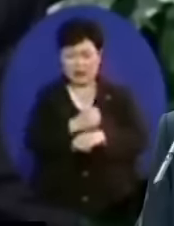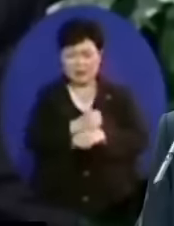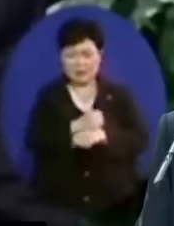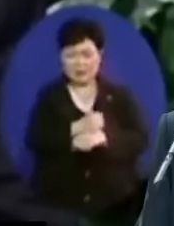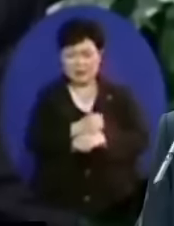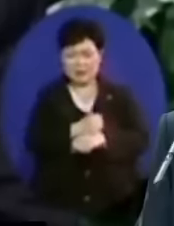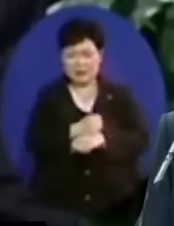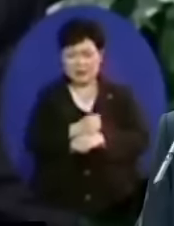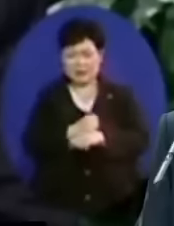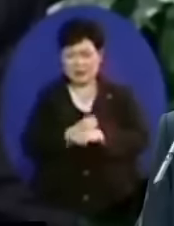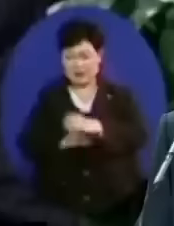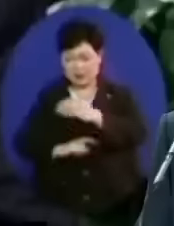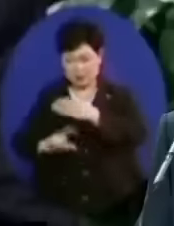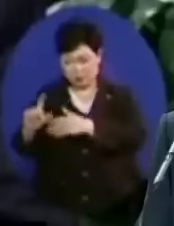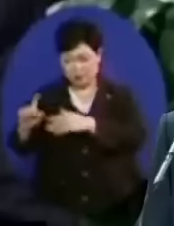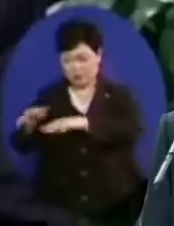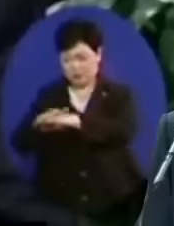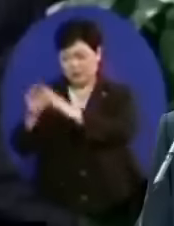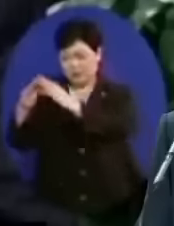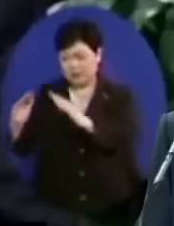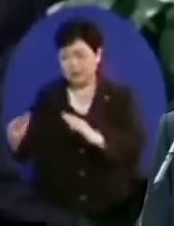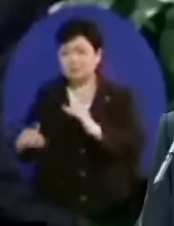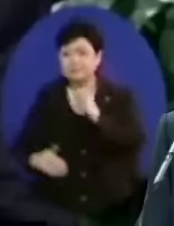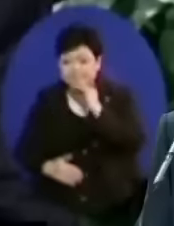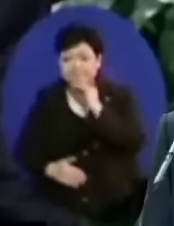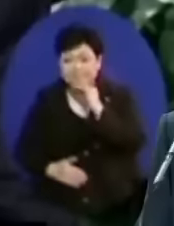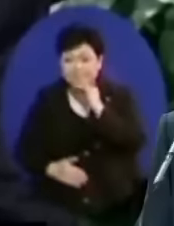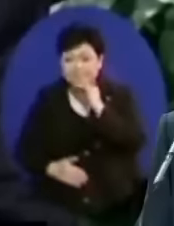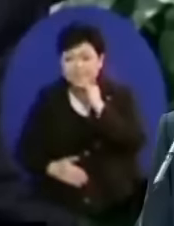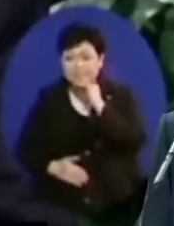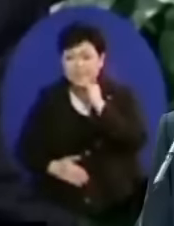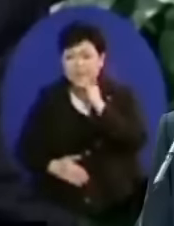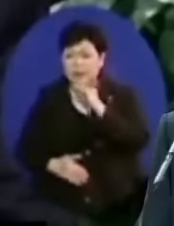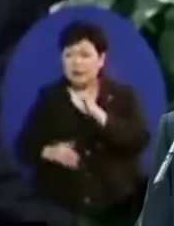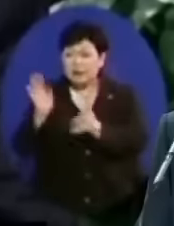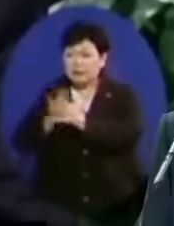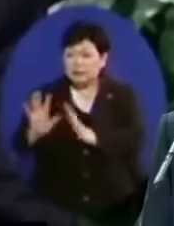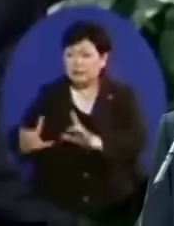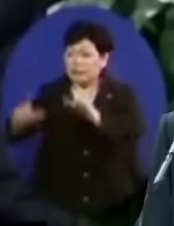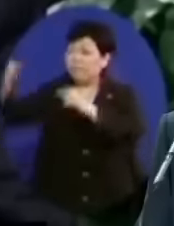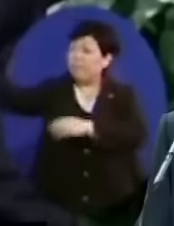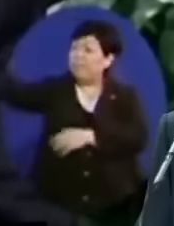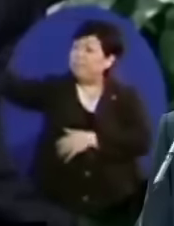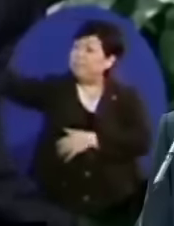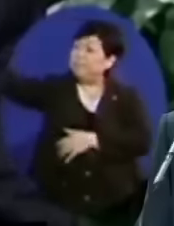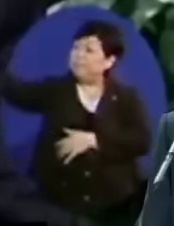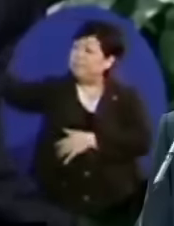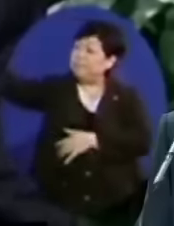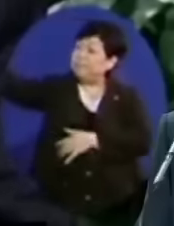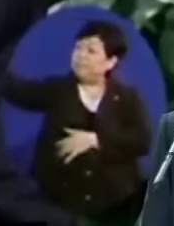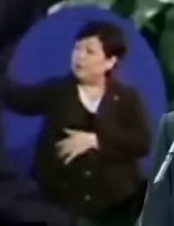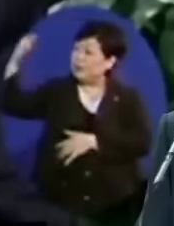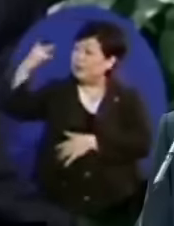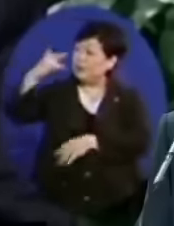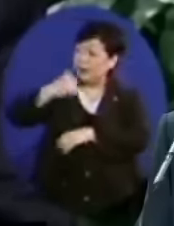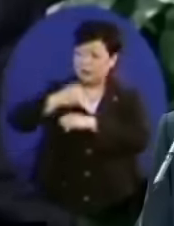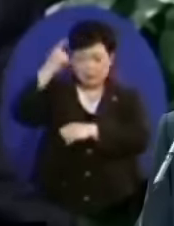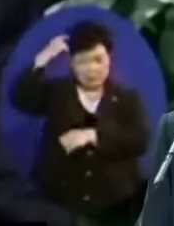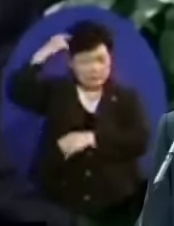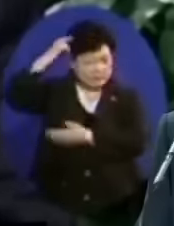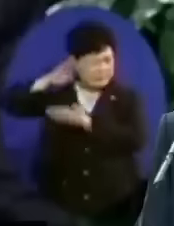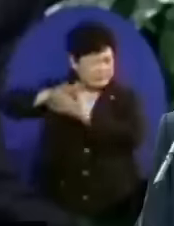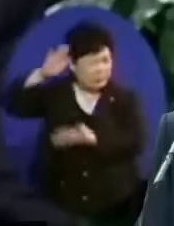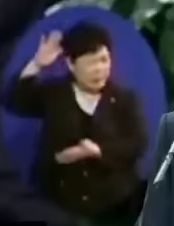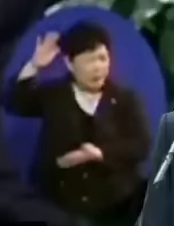성읍 동쪽에 초막을 짓고 기다렸는데 햇빛이 강하게 비치니까 머리가 뜨겁지